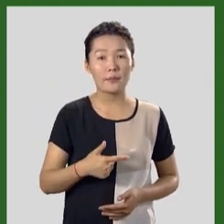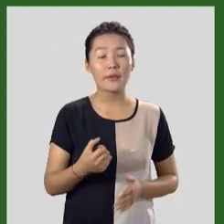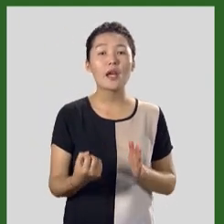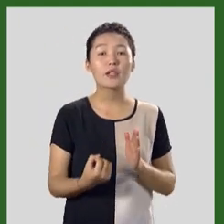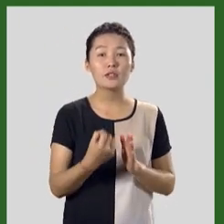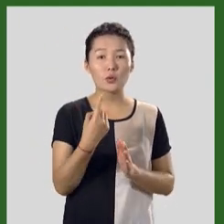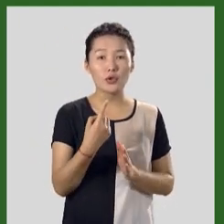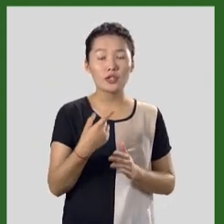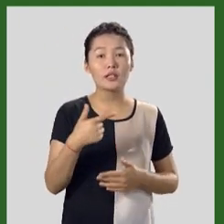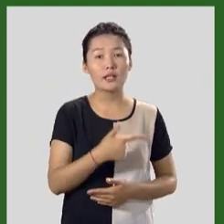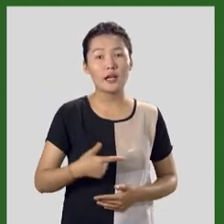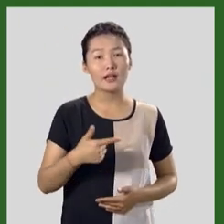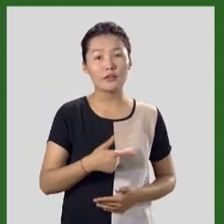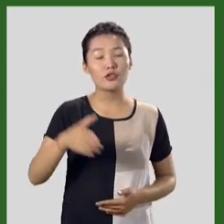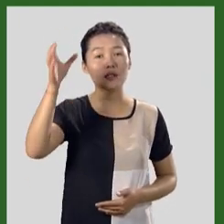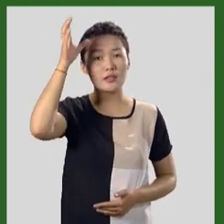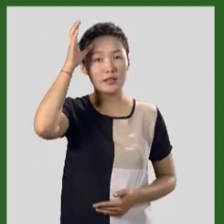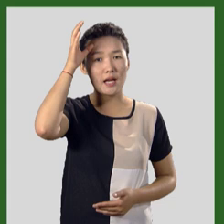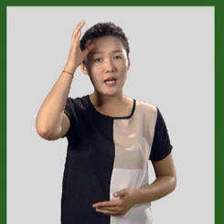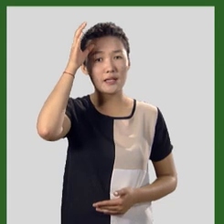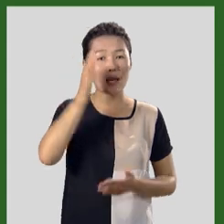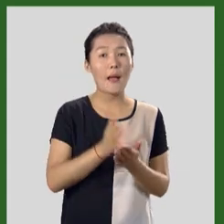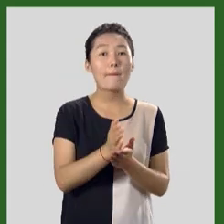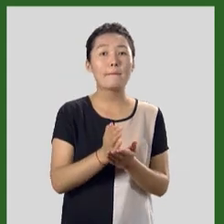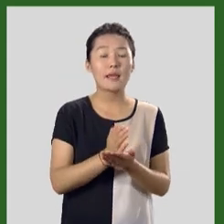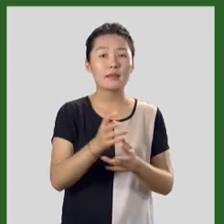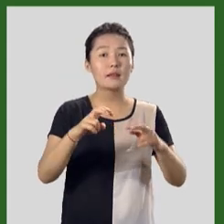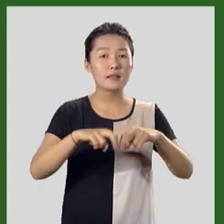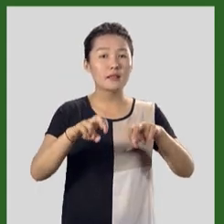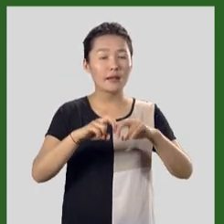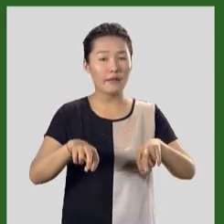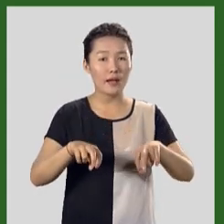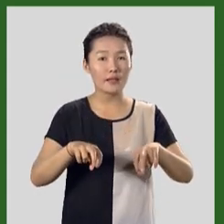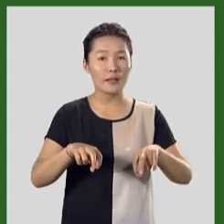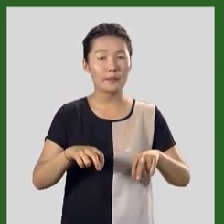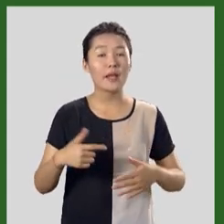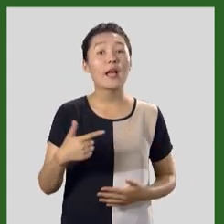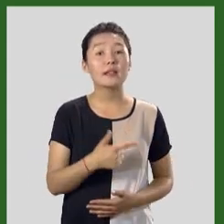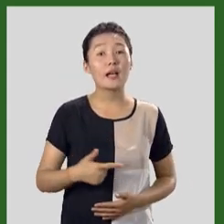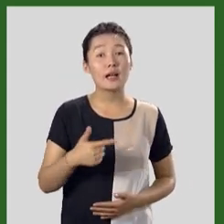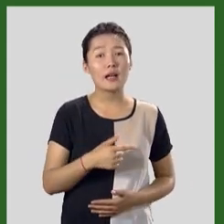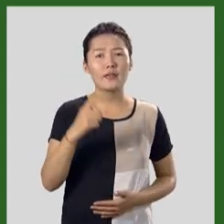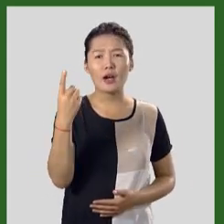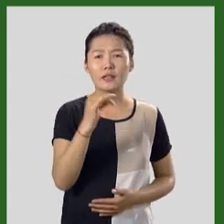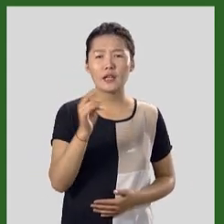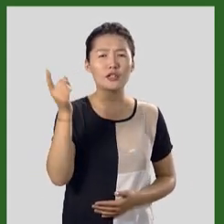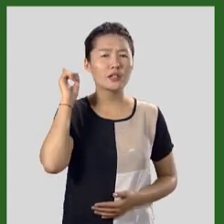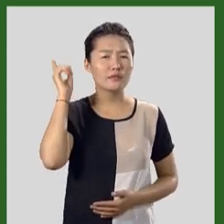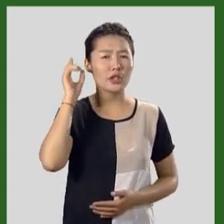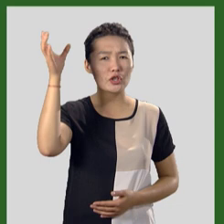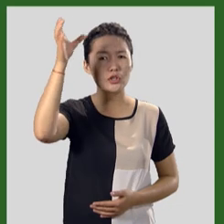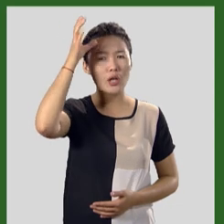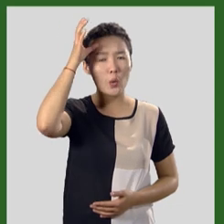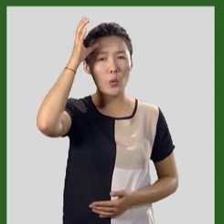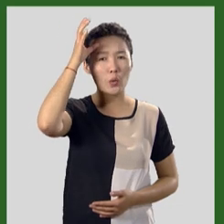источники географических знаний, методы исследования. География – одна из древнейших